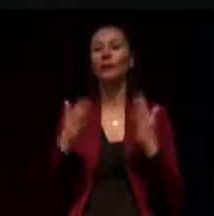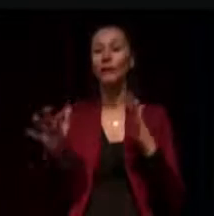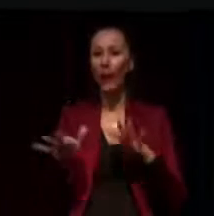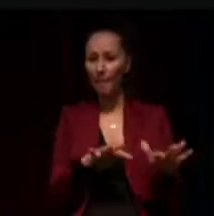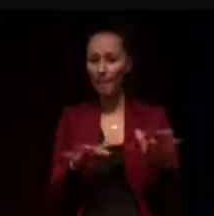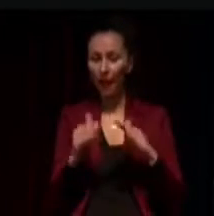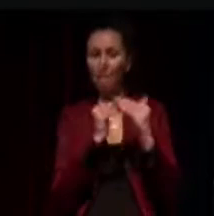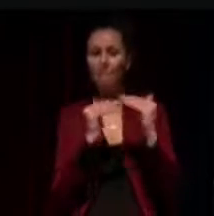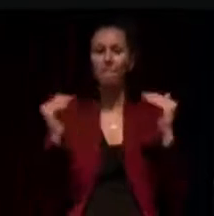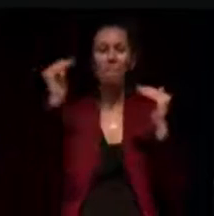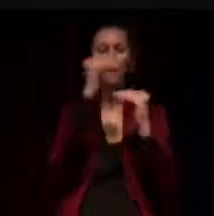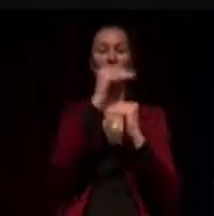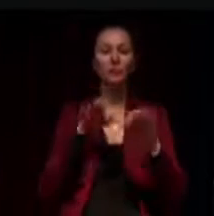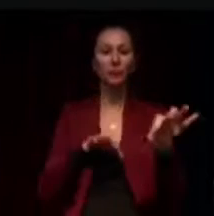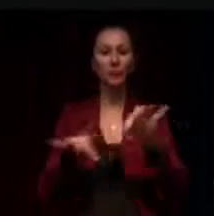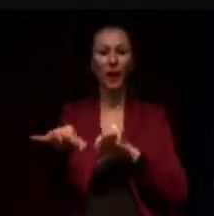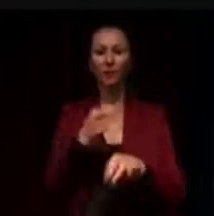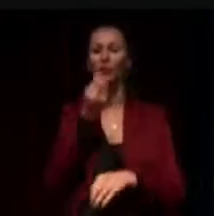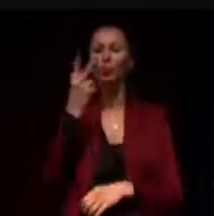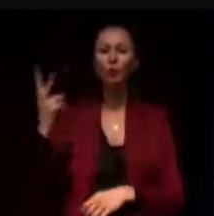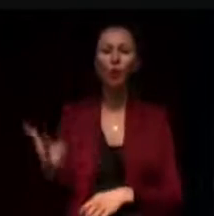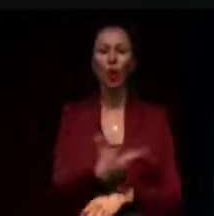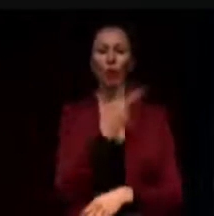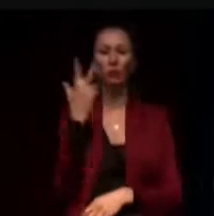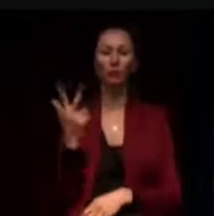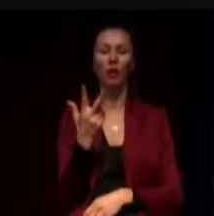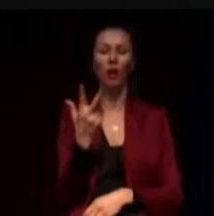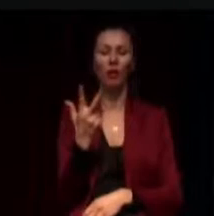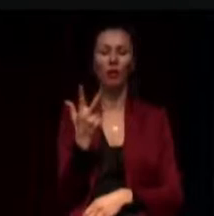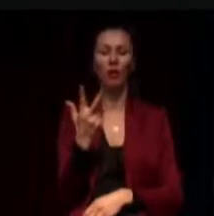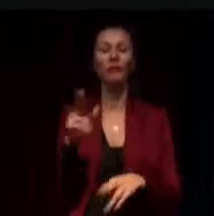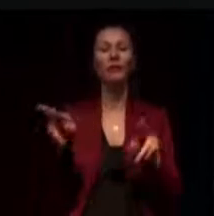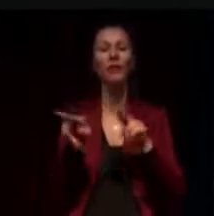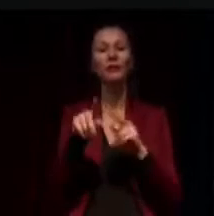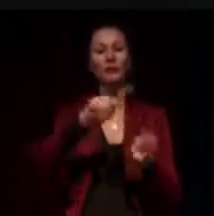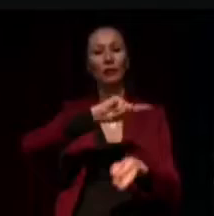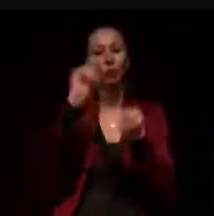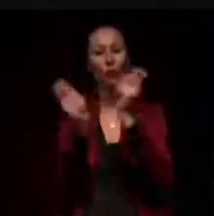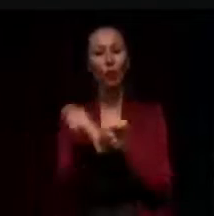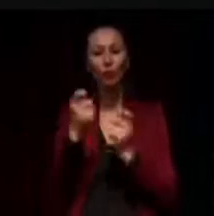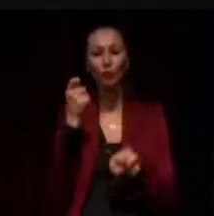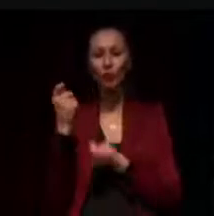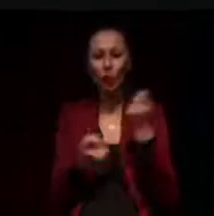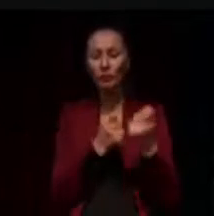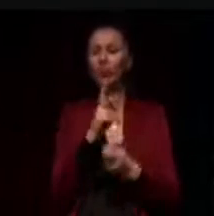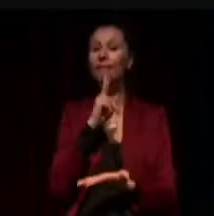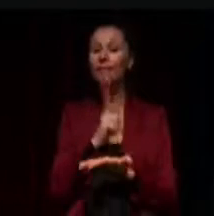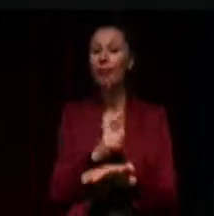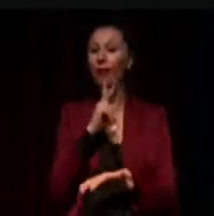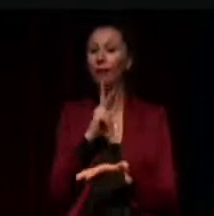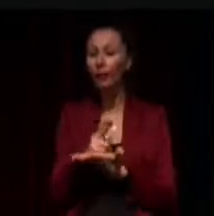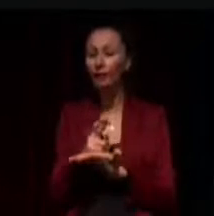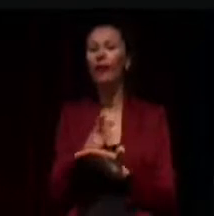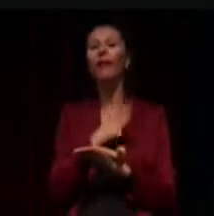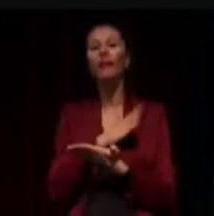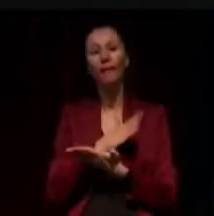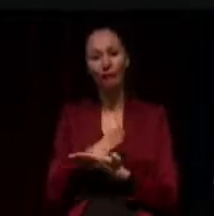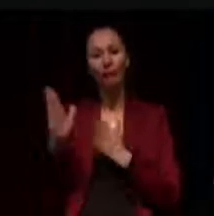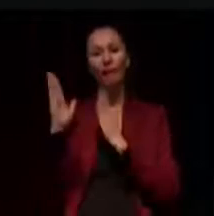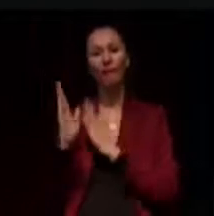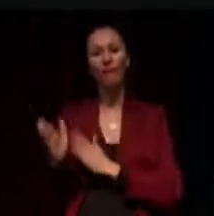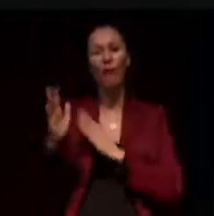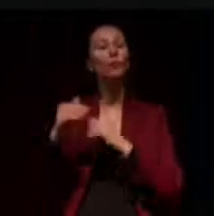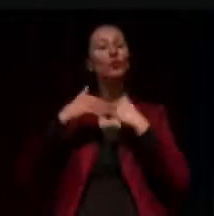deprem master planlarının süratle icrası, kentsel dönüşüm çalışmalarının kararlılıkla devamı,